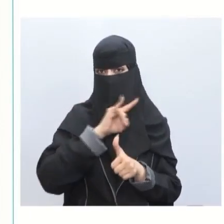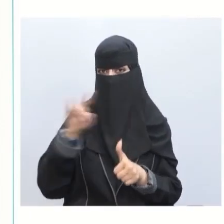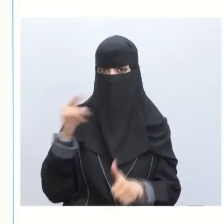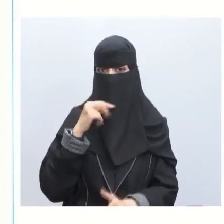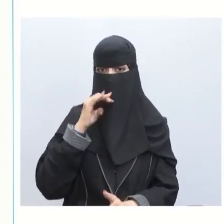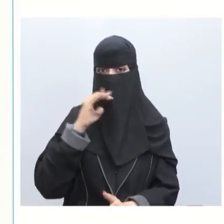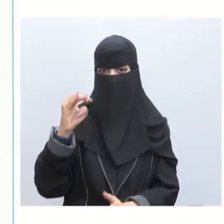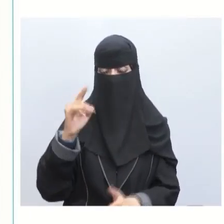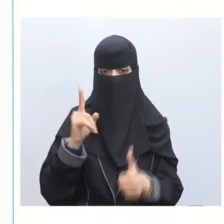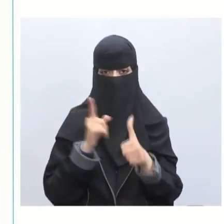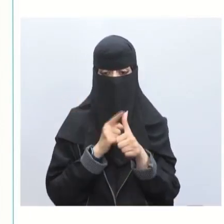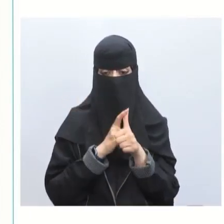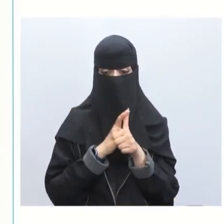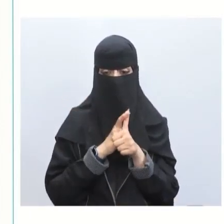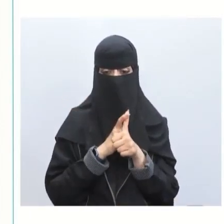الرد